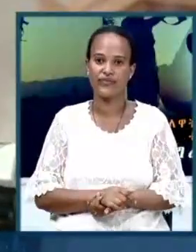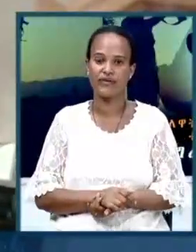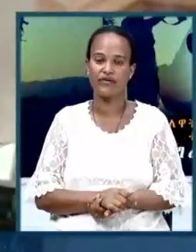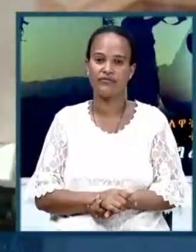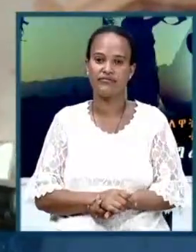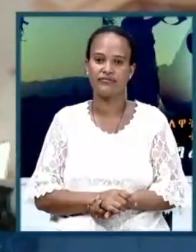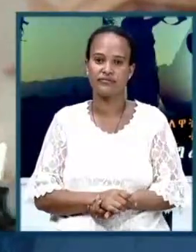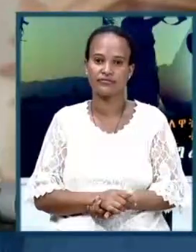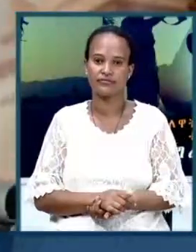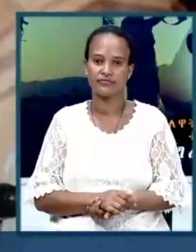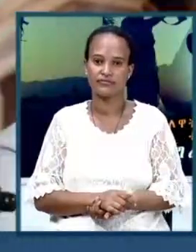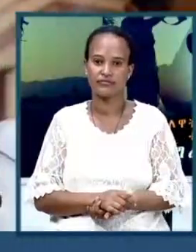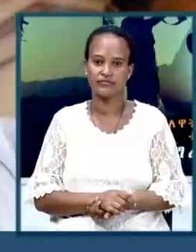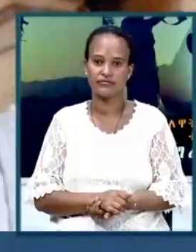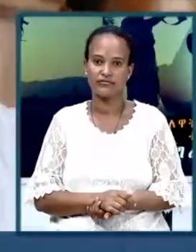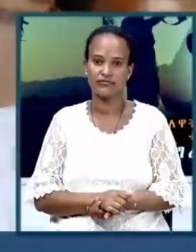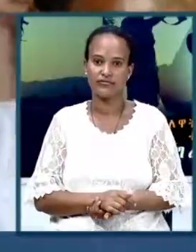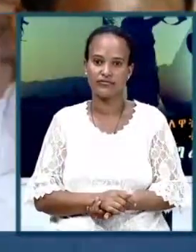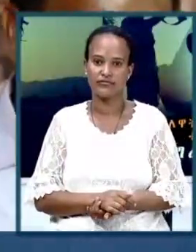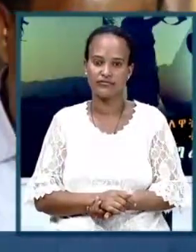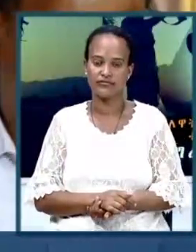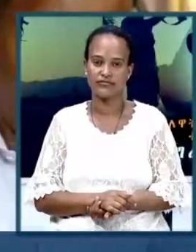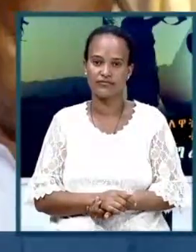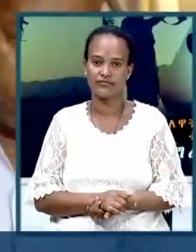የሃይማኖትን የምናምን የሆነት በሙሉ